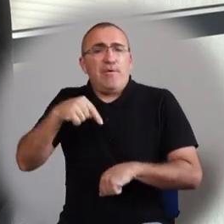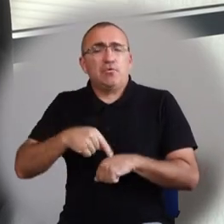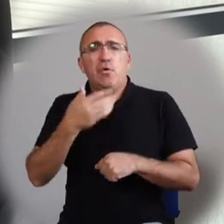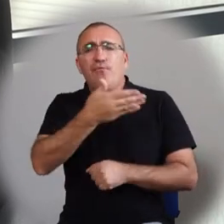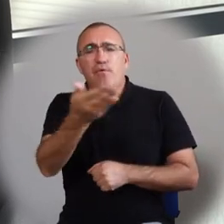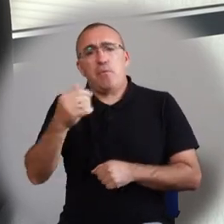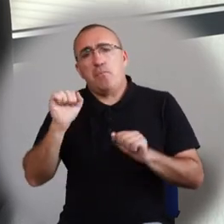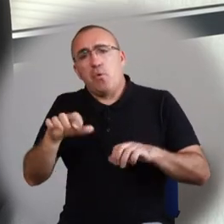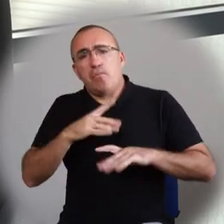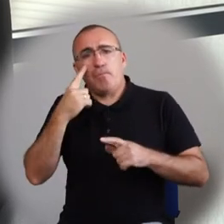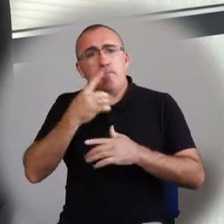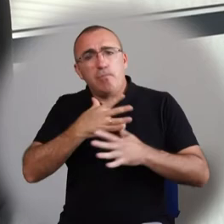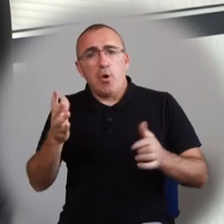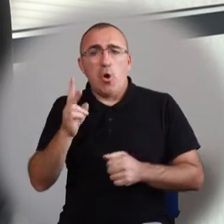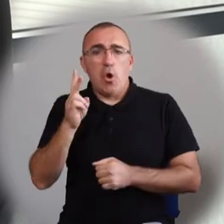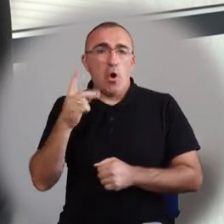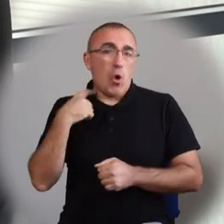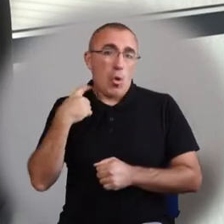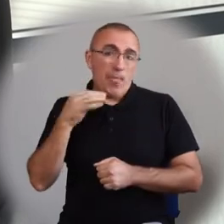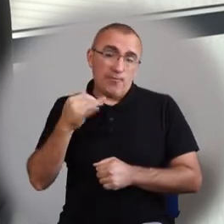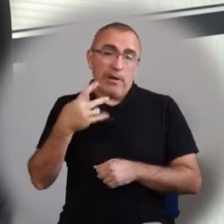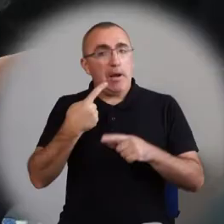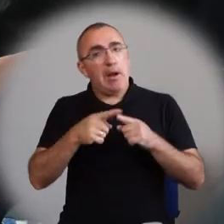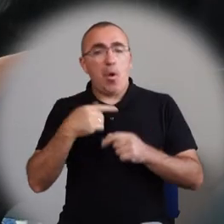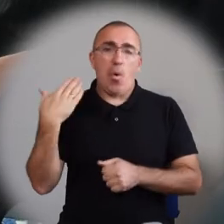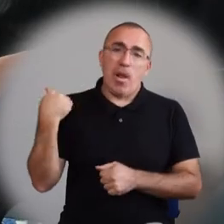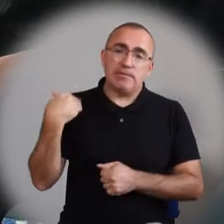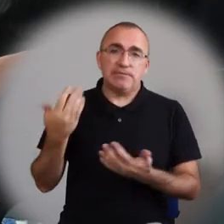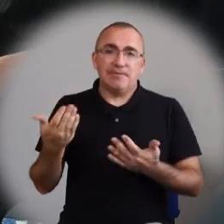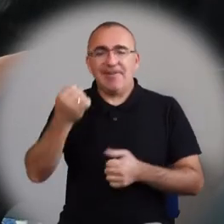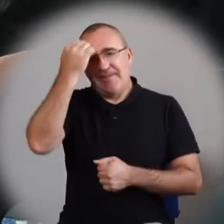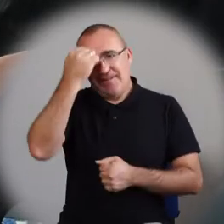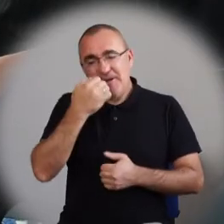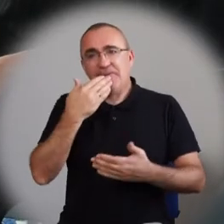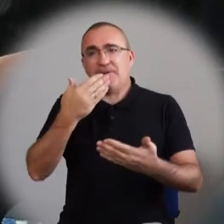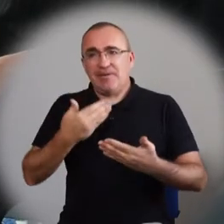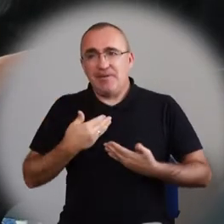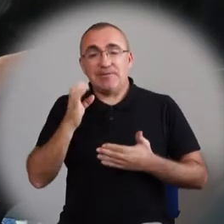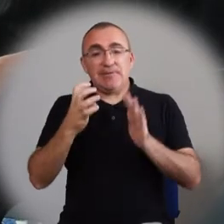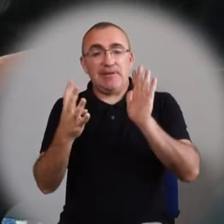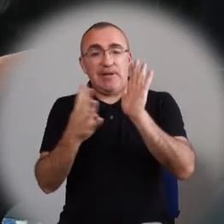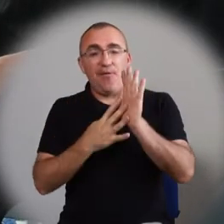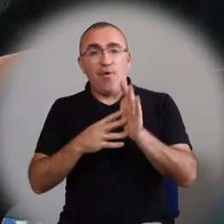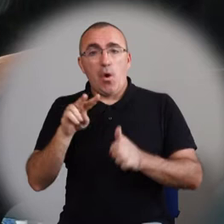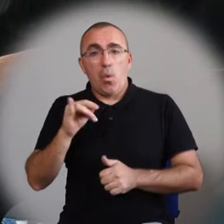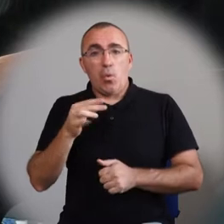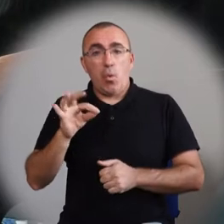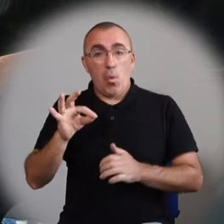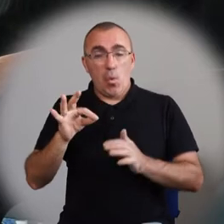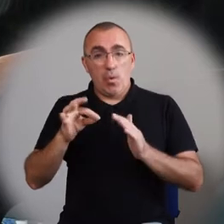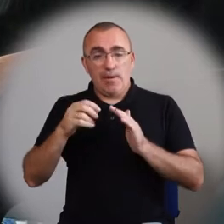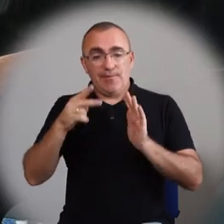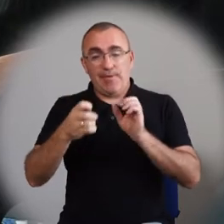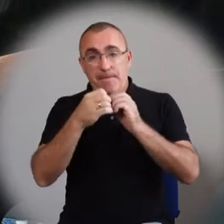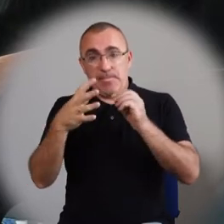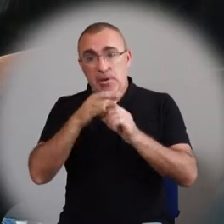ви, можливо, вже більше кропивничанин, ніж олександрієць? Дякую за питання. Так, з 9 лютого 2015